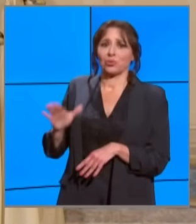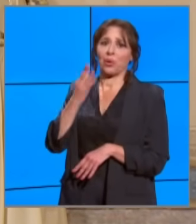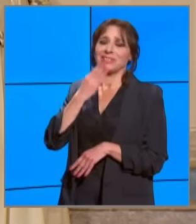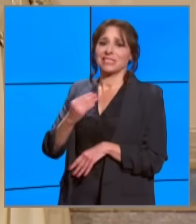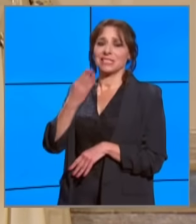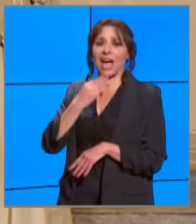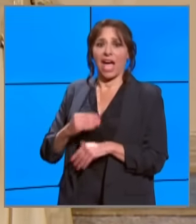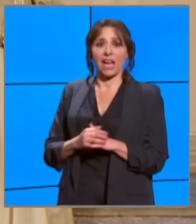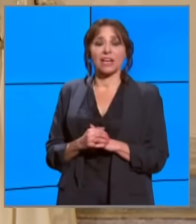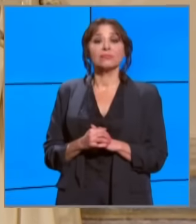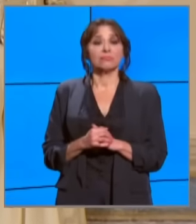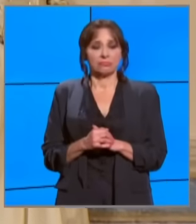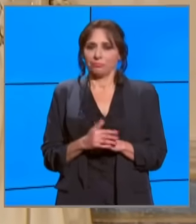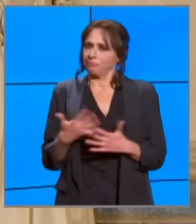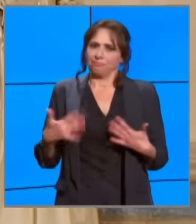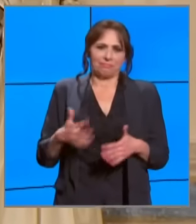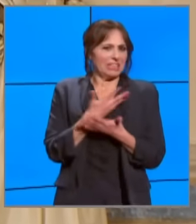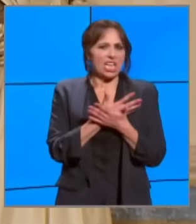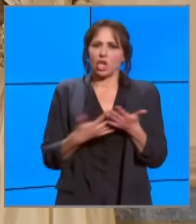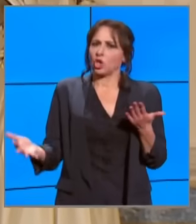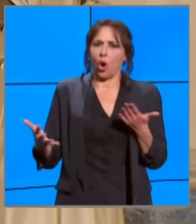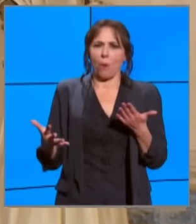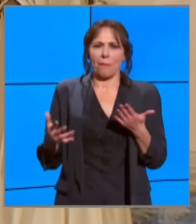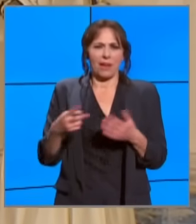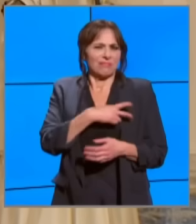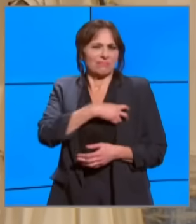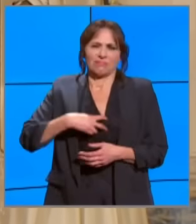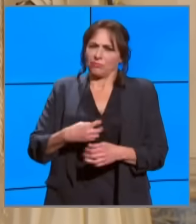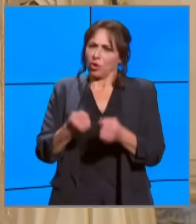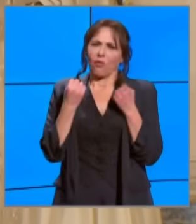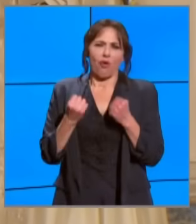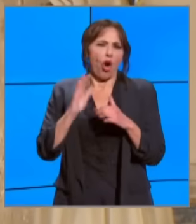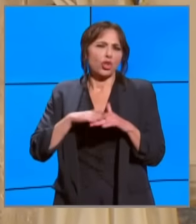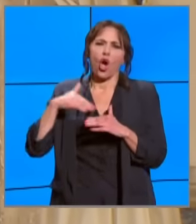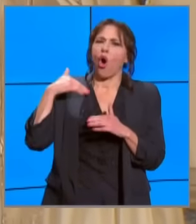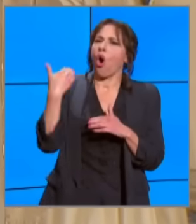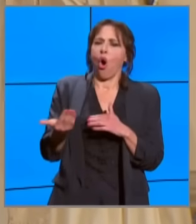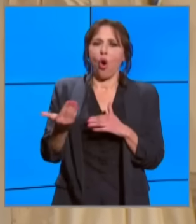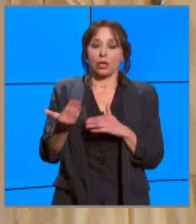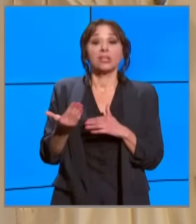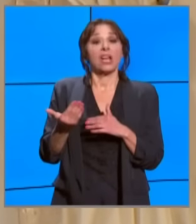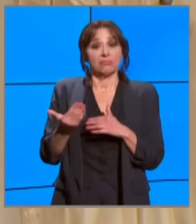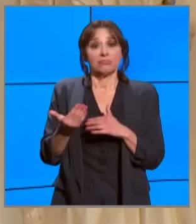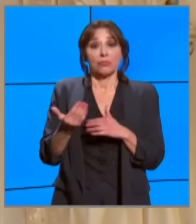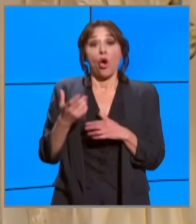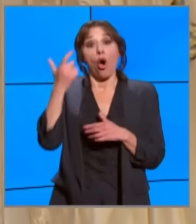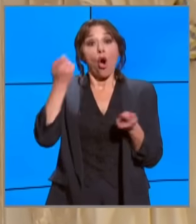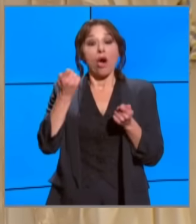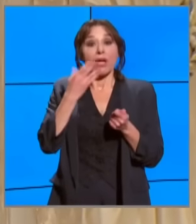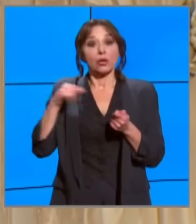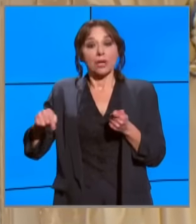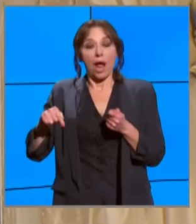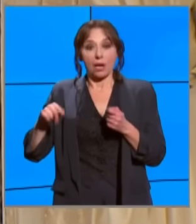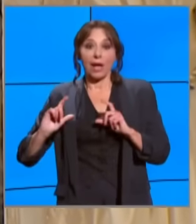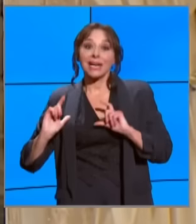ignobile oltre ogni termine nella sua disumanità la reazione del governo israeliano con una azione